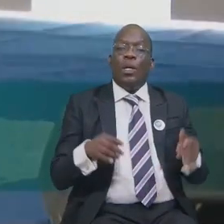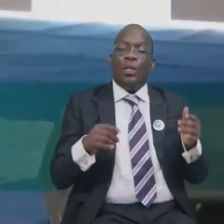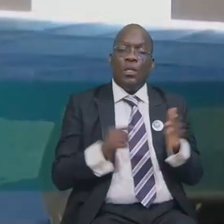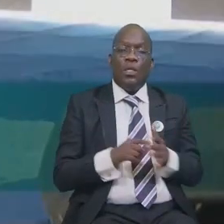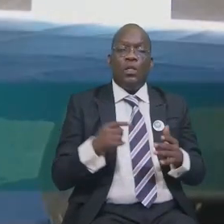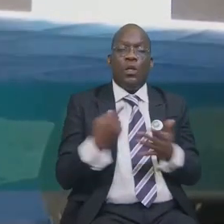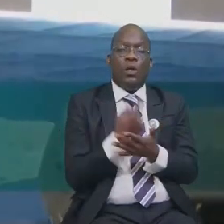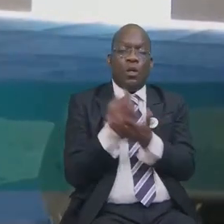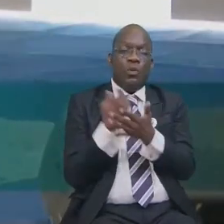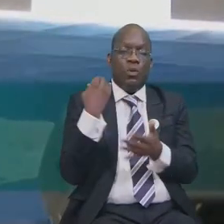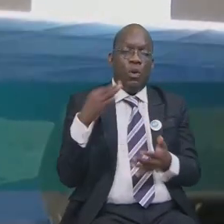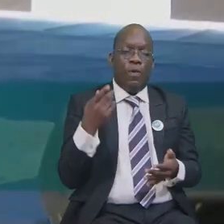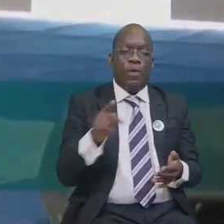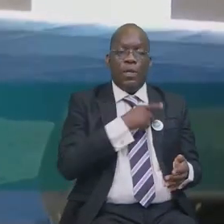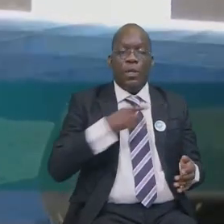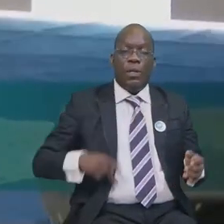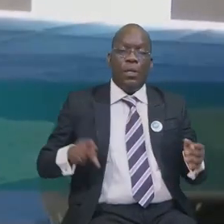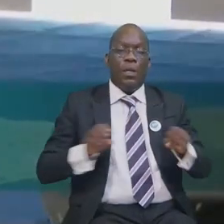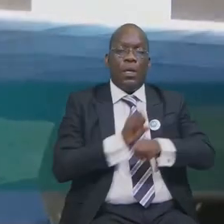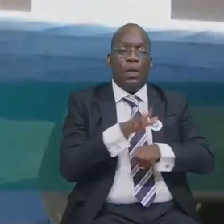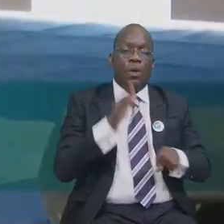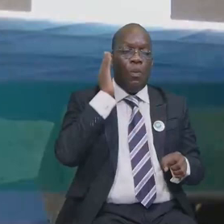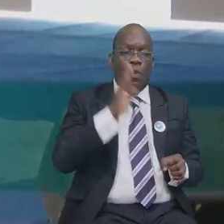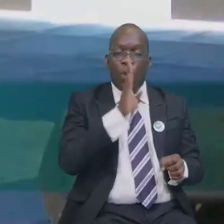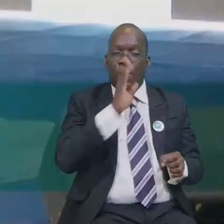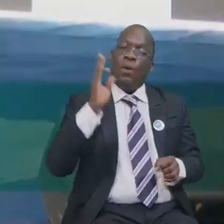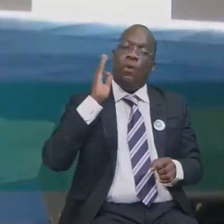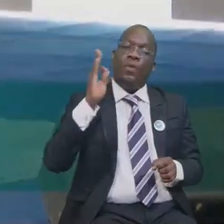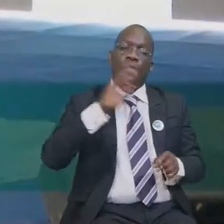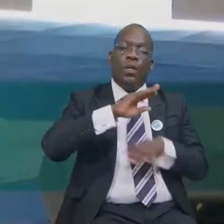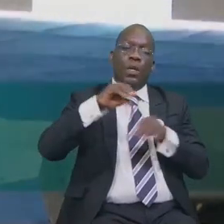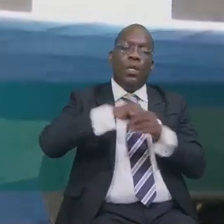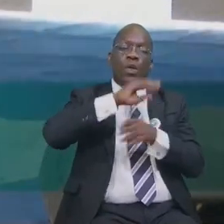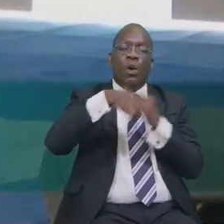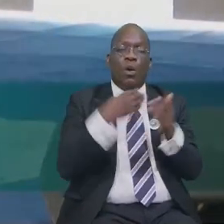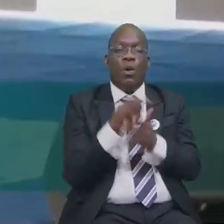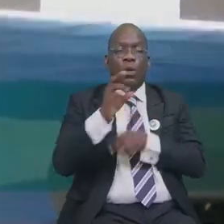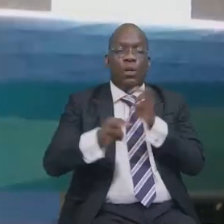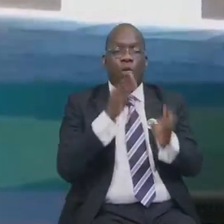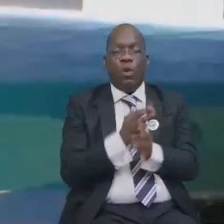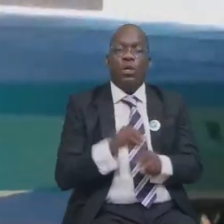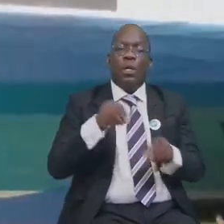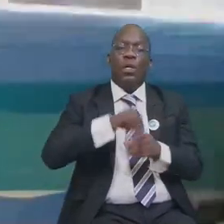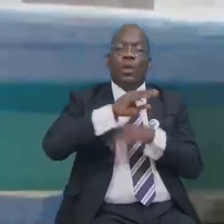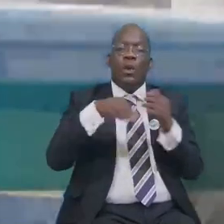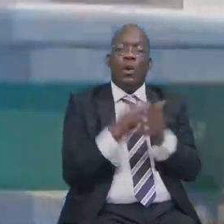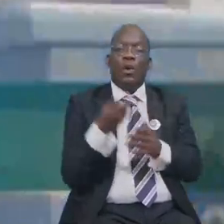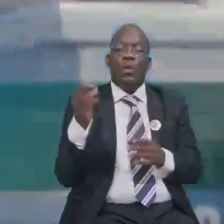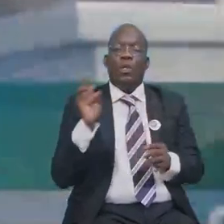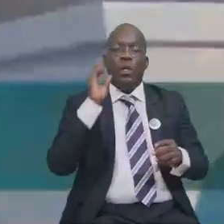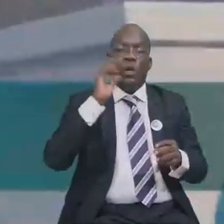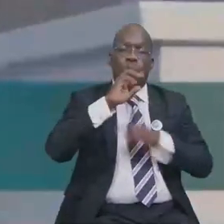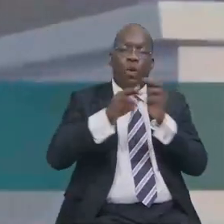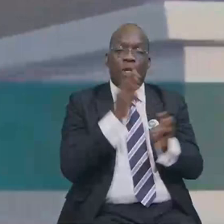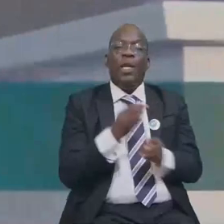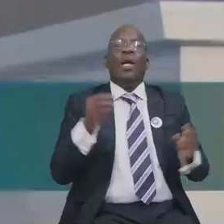sera prêchée dans le monde entier, dans le monde entier. Nation contre nation, bruit de